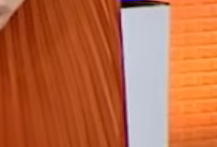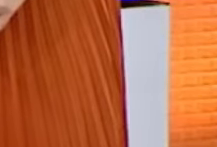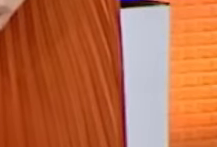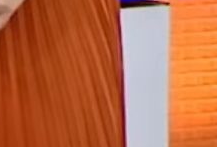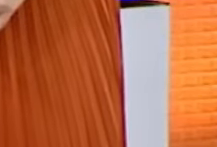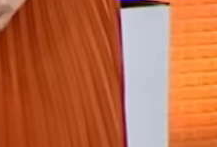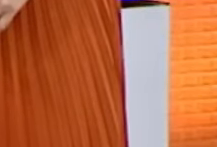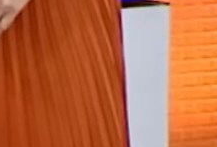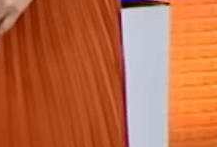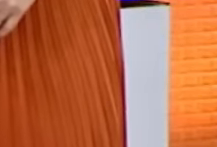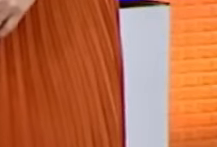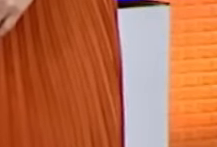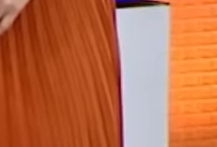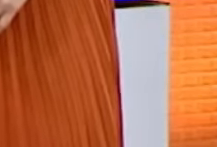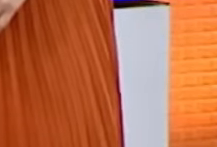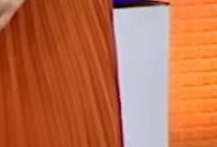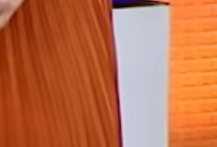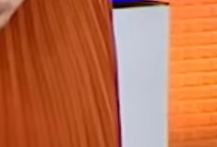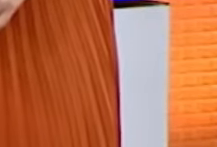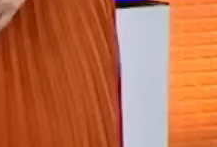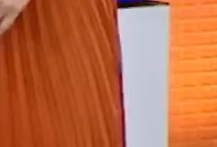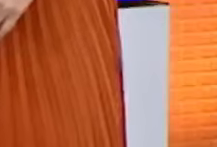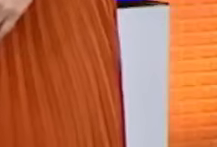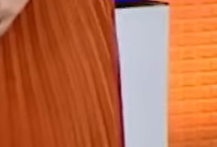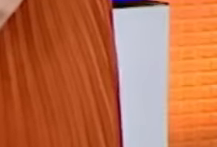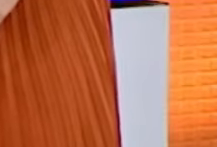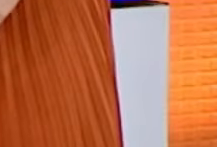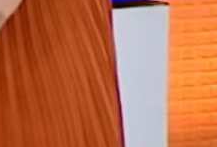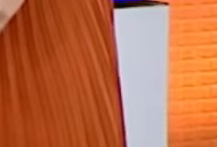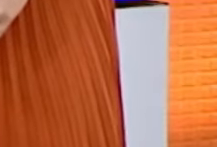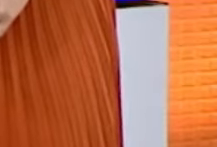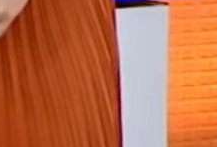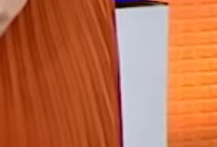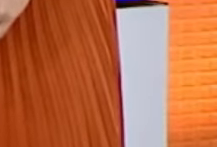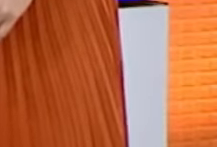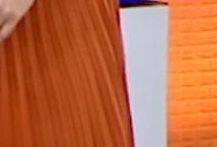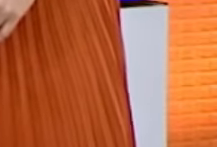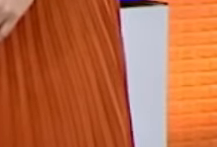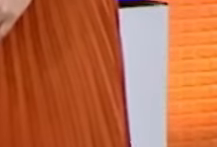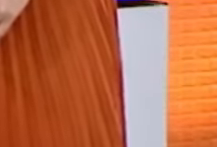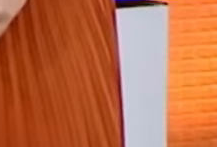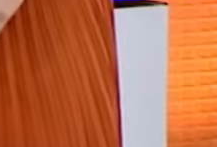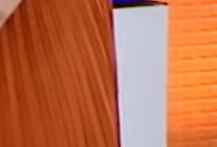balita, mag-subscribe sa GMA Integrated News sa YouTube. Sa mga kapuso abroad, subaybayan niyo